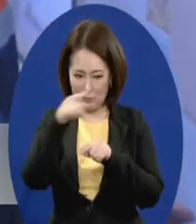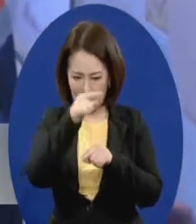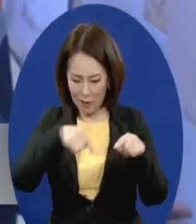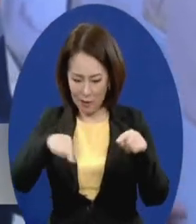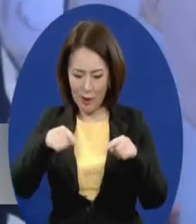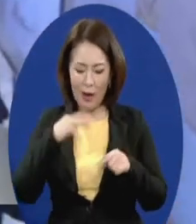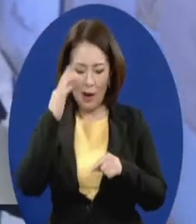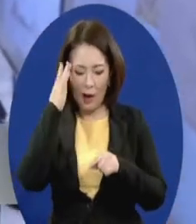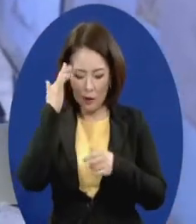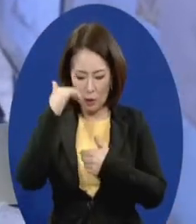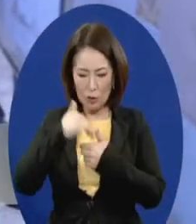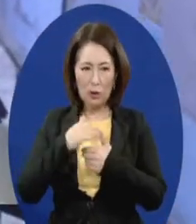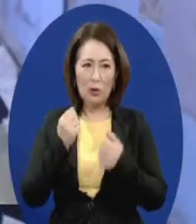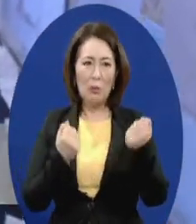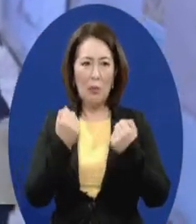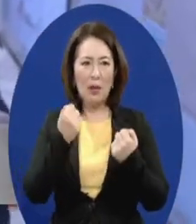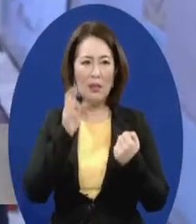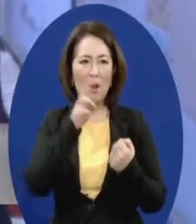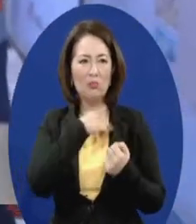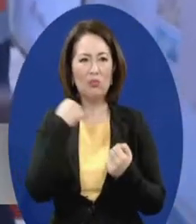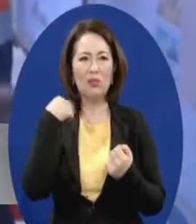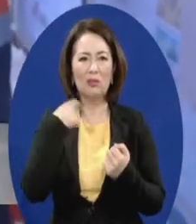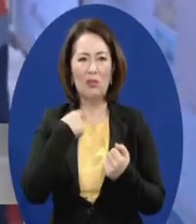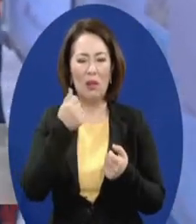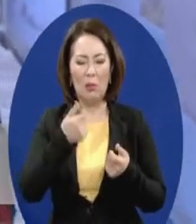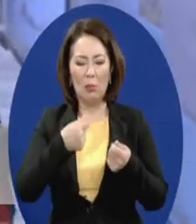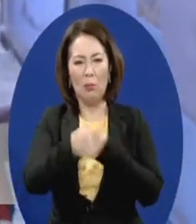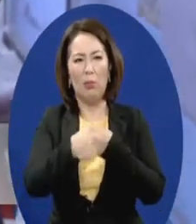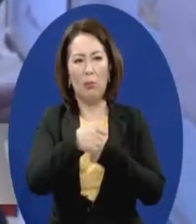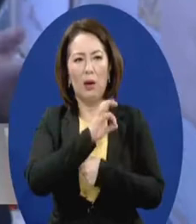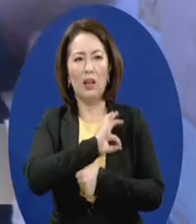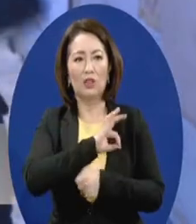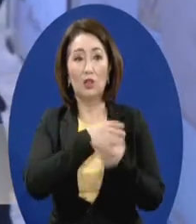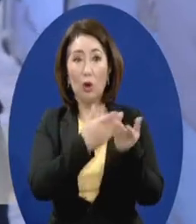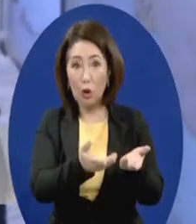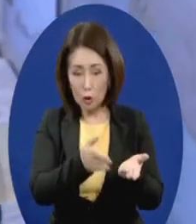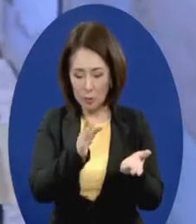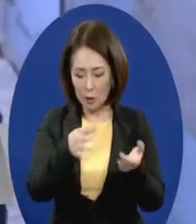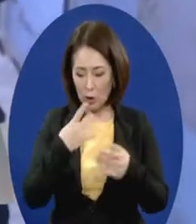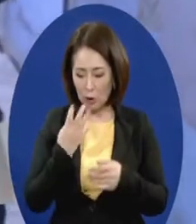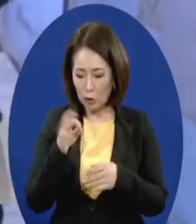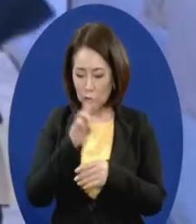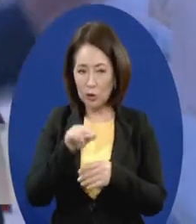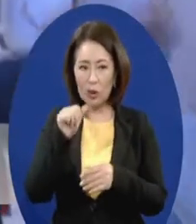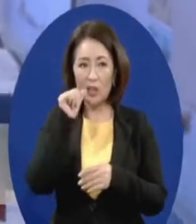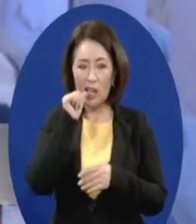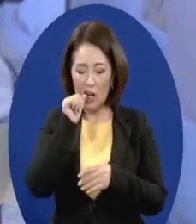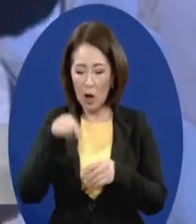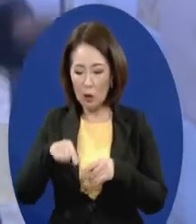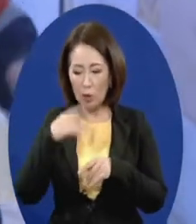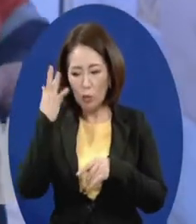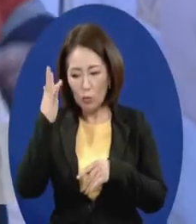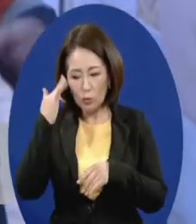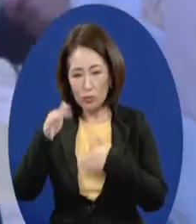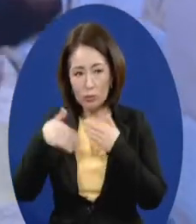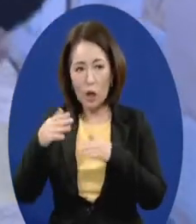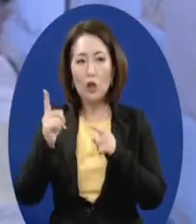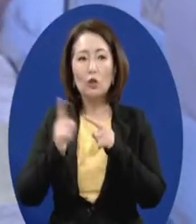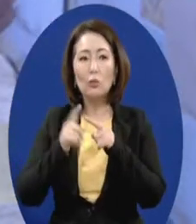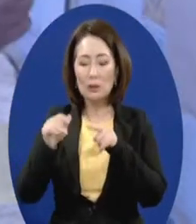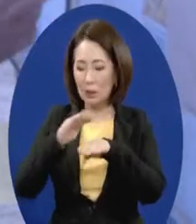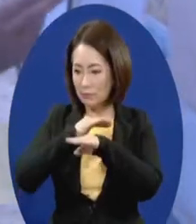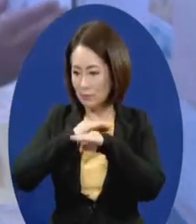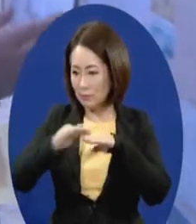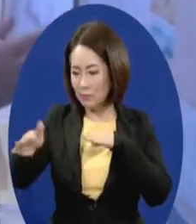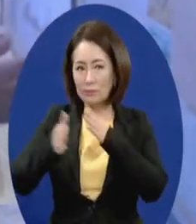гадаад дотоодын эзэнтэй тээврийн эдэн компаниуд төр үндсэндээ хамаг өгөөж өгч чинэ гэсэн. Энэ 40 долларыг л бид нар эхний хэлж төмөр замаараа 8 доллар